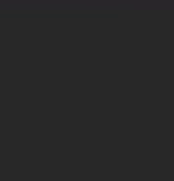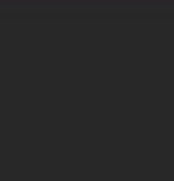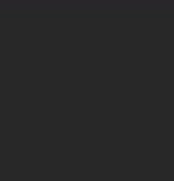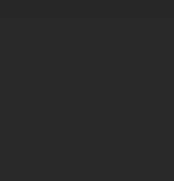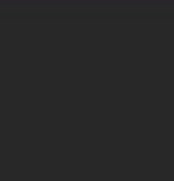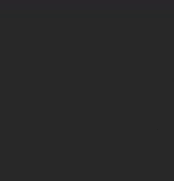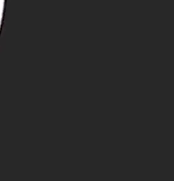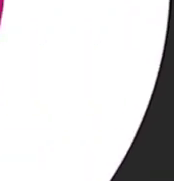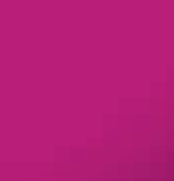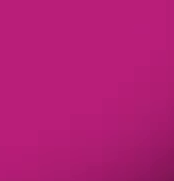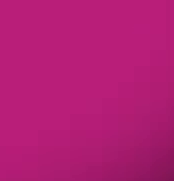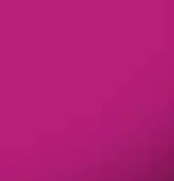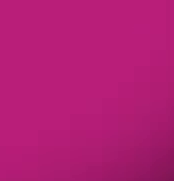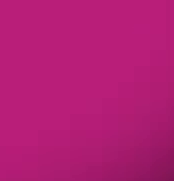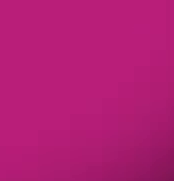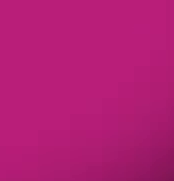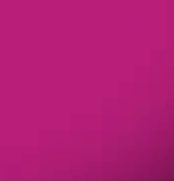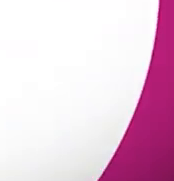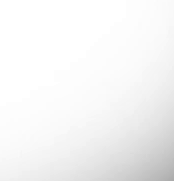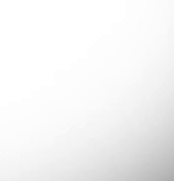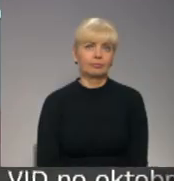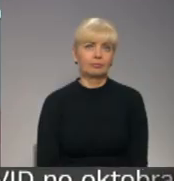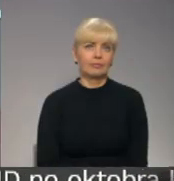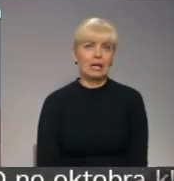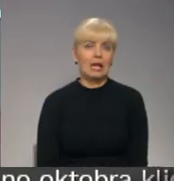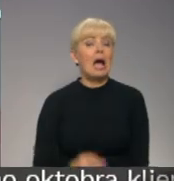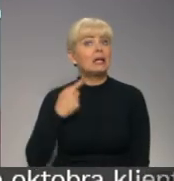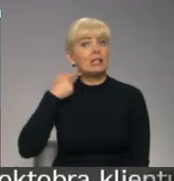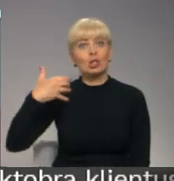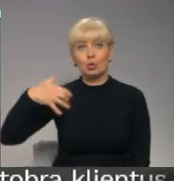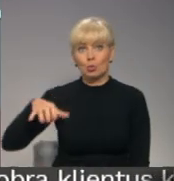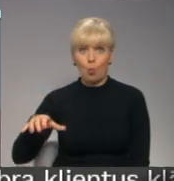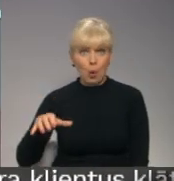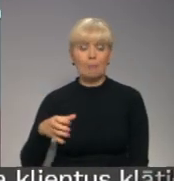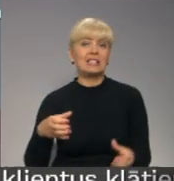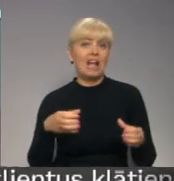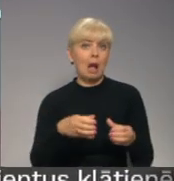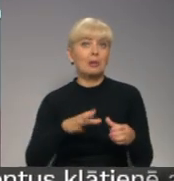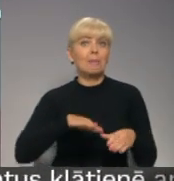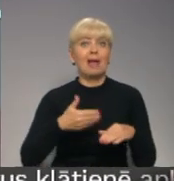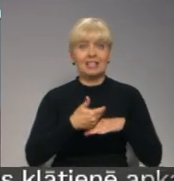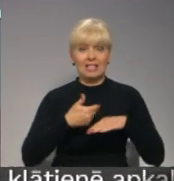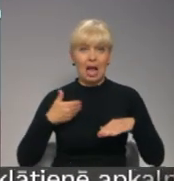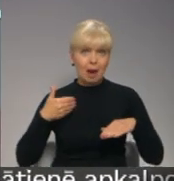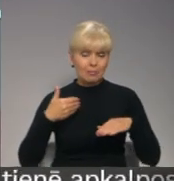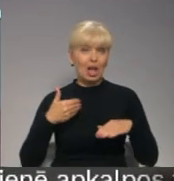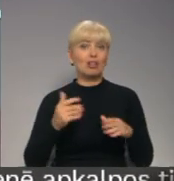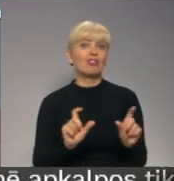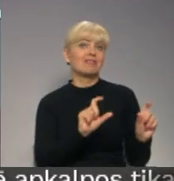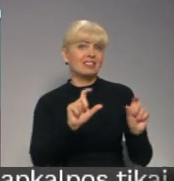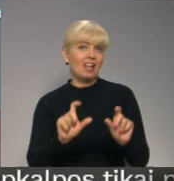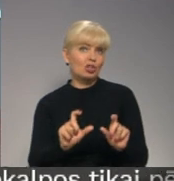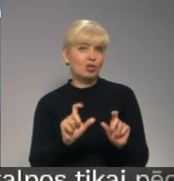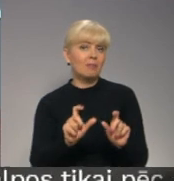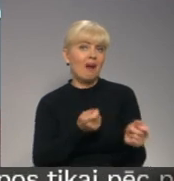Re, viss ēters ir te! Rīgas domas apcirkņos pēc iepriekšējā sasaukuma valdīšanas